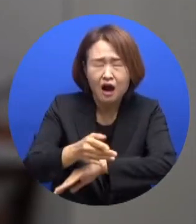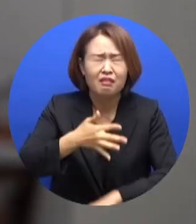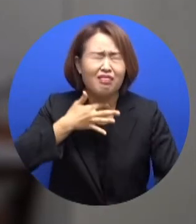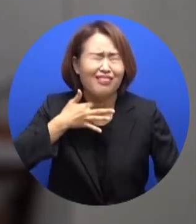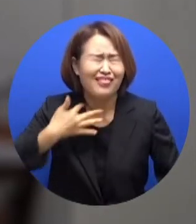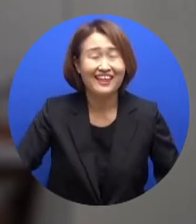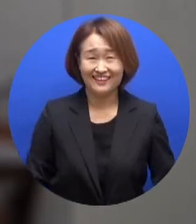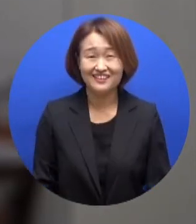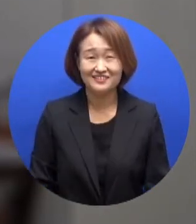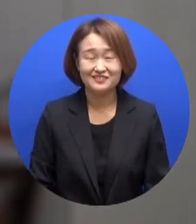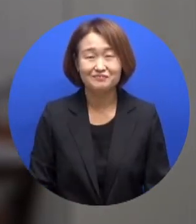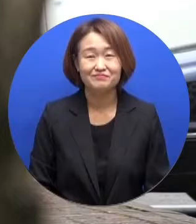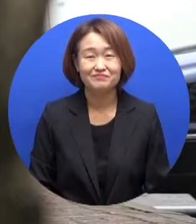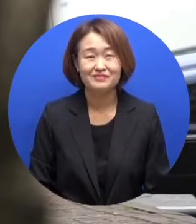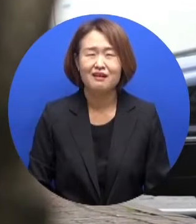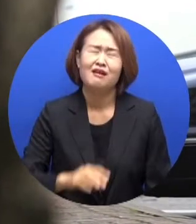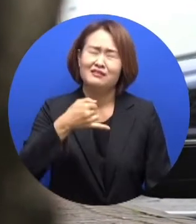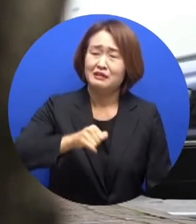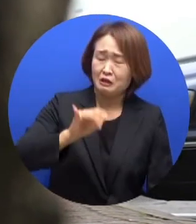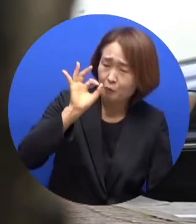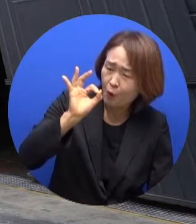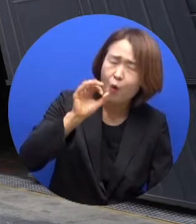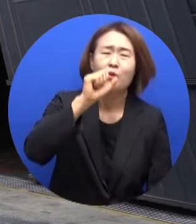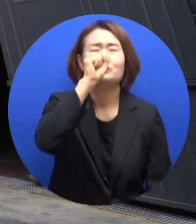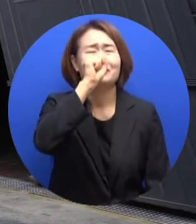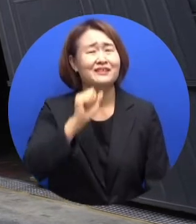한 적이 없어요. 그렇게 좋아해요.